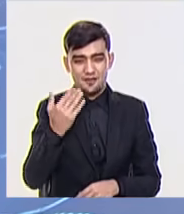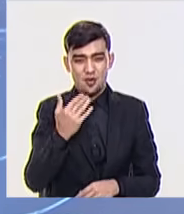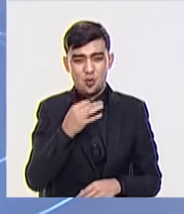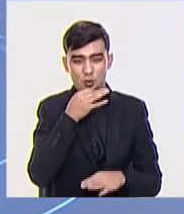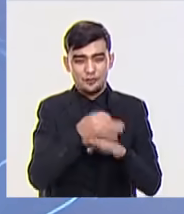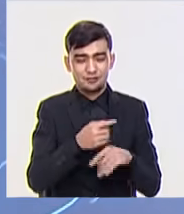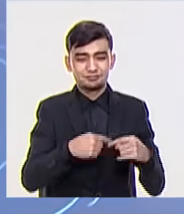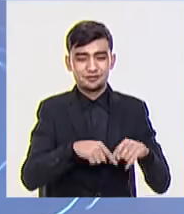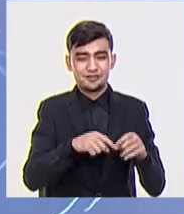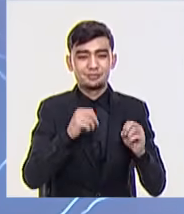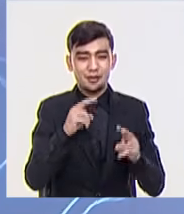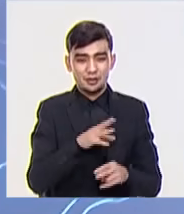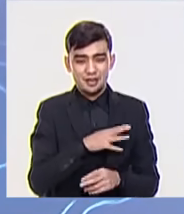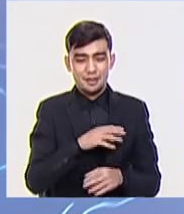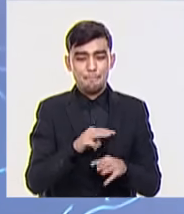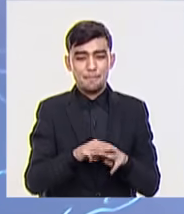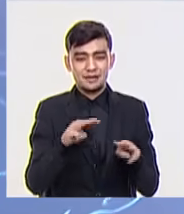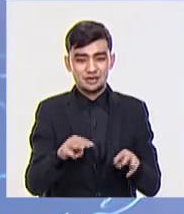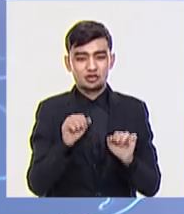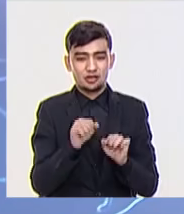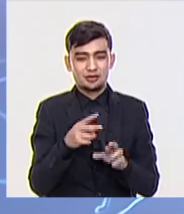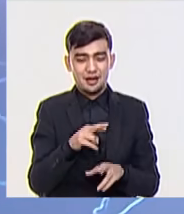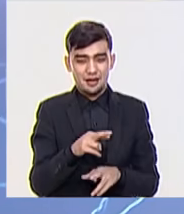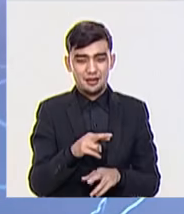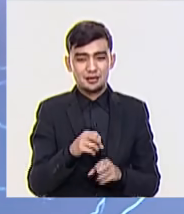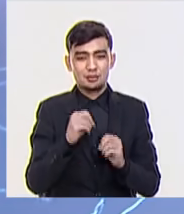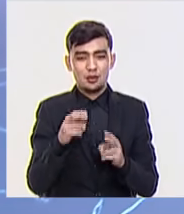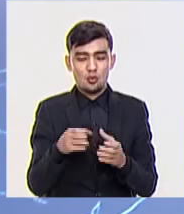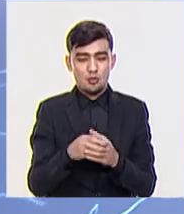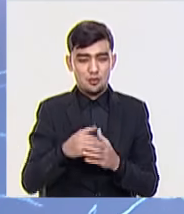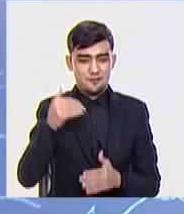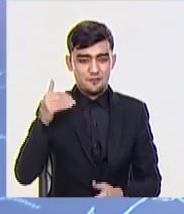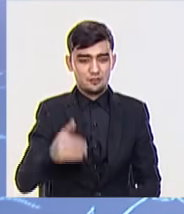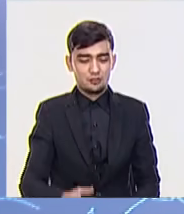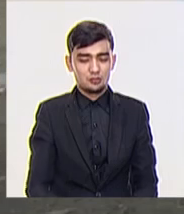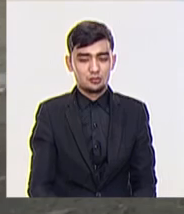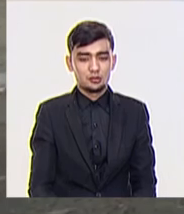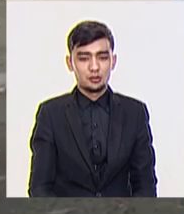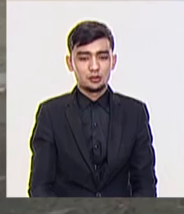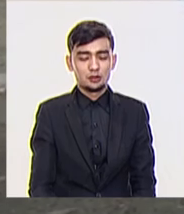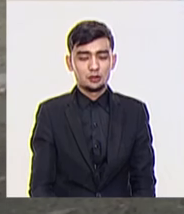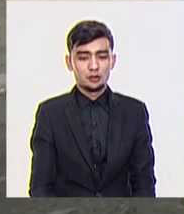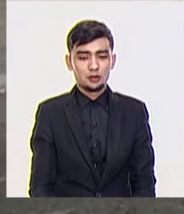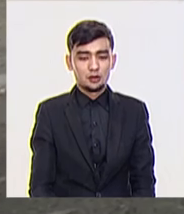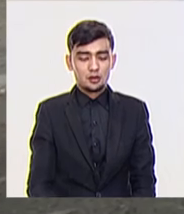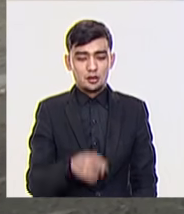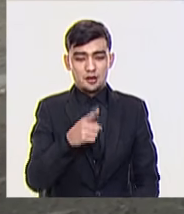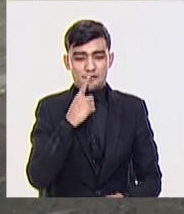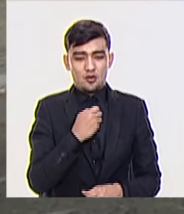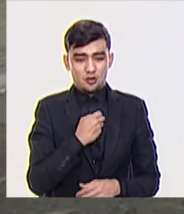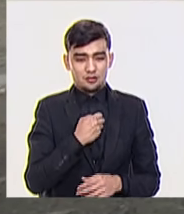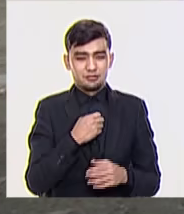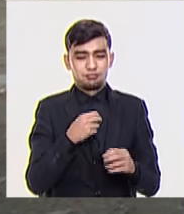шектеулі серіктестігі Қорғаныс министрлігіне қарасты мердігер компания болып шықты. Бұл әскери құрылыс